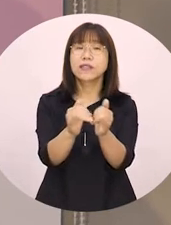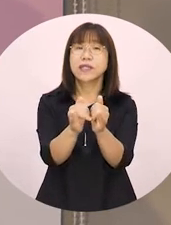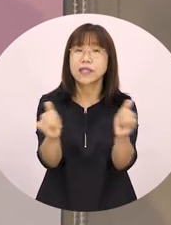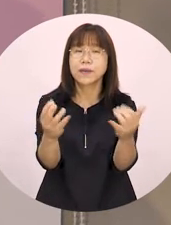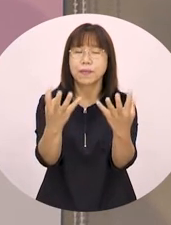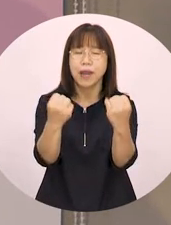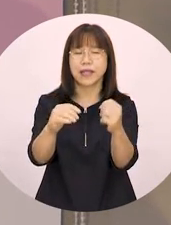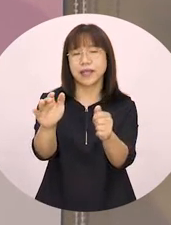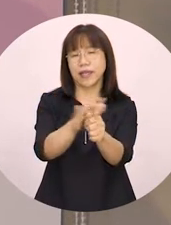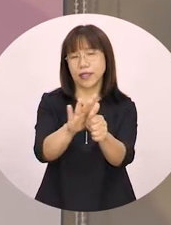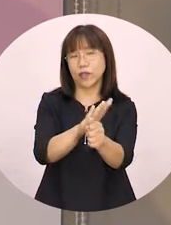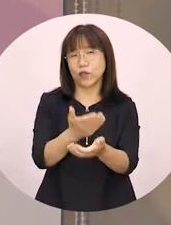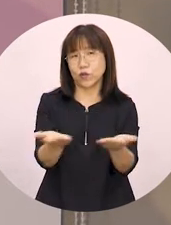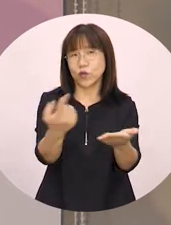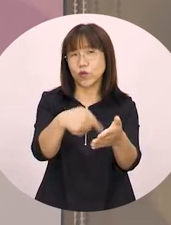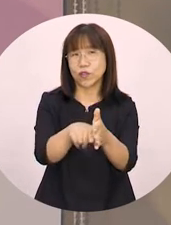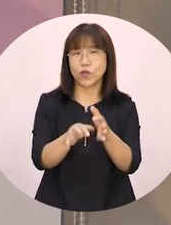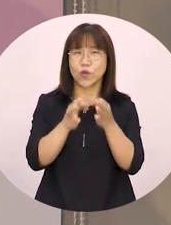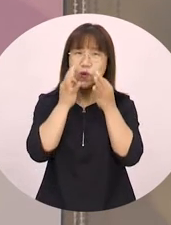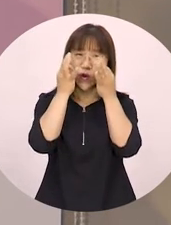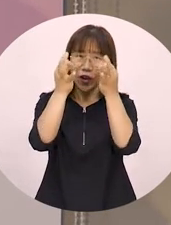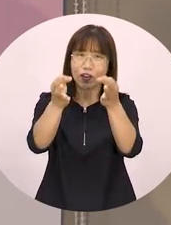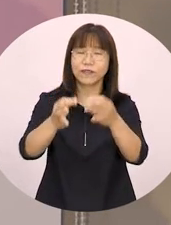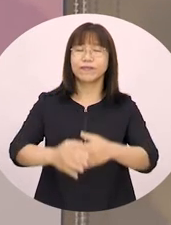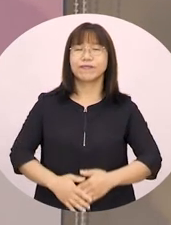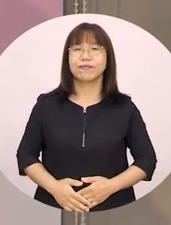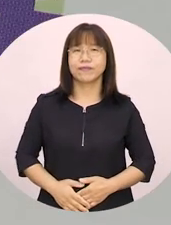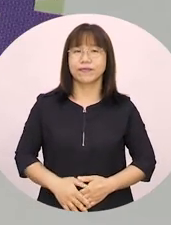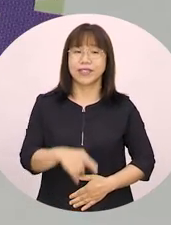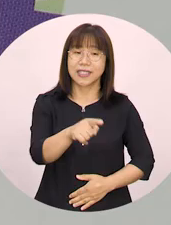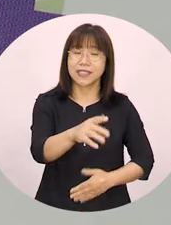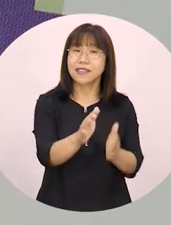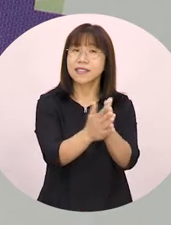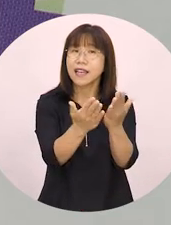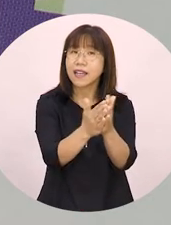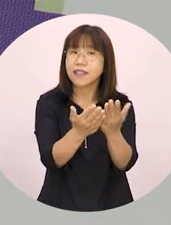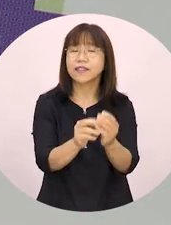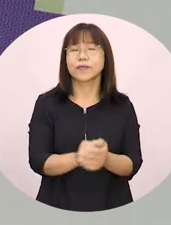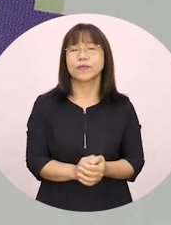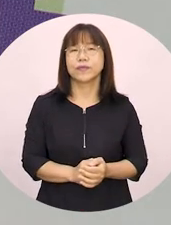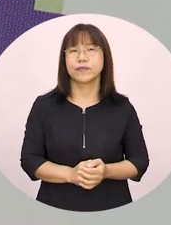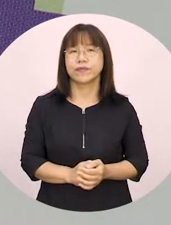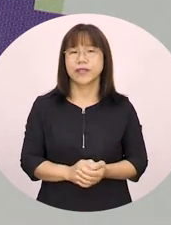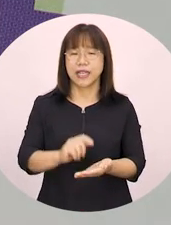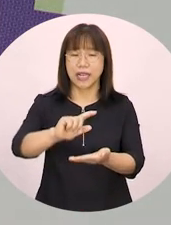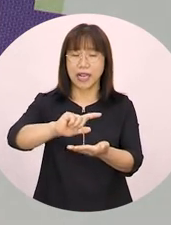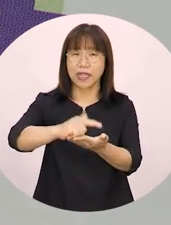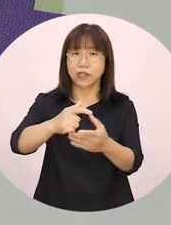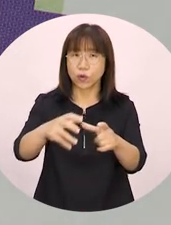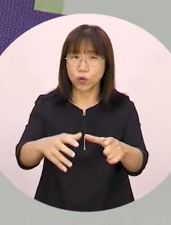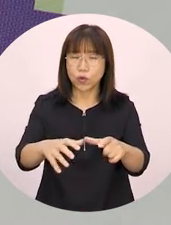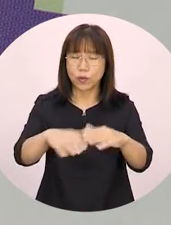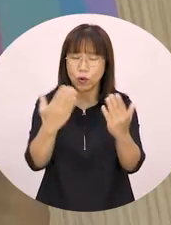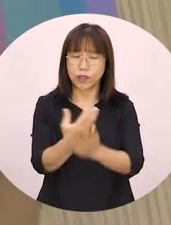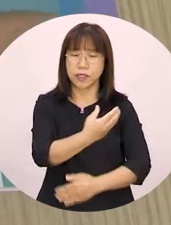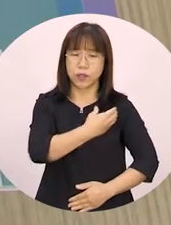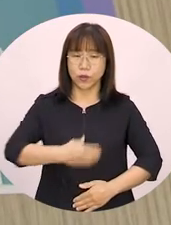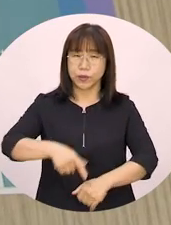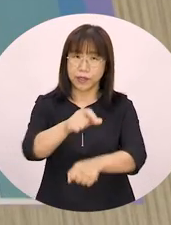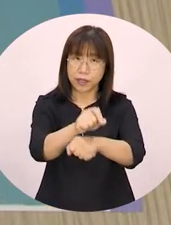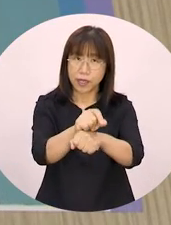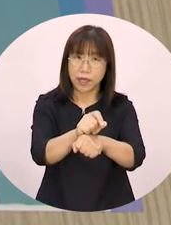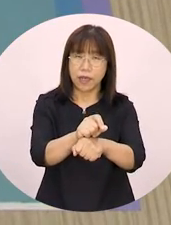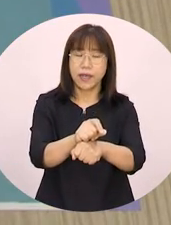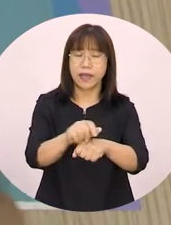건드릴 많은 혜택을 받을 수 있도록 노력하겠습니다 강서 랑 봉사란 가이드북은 강서구 전 동주민센터 및